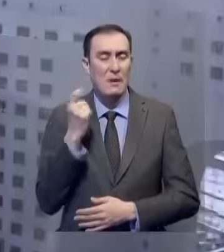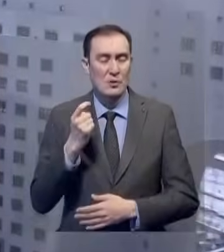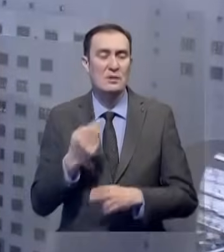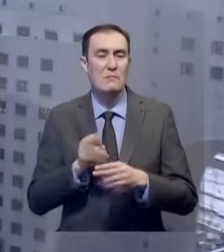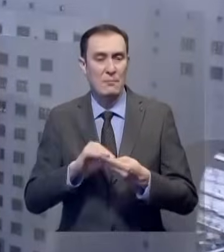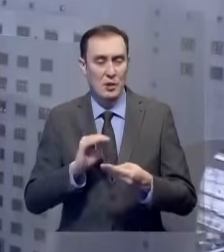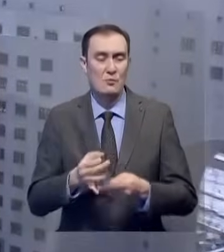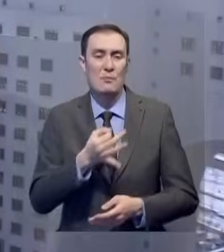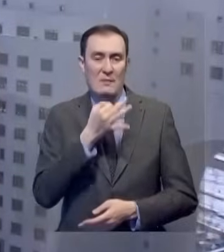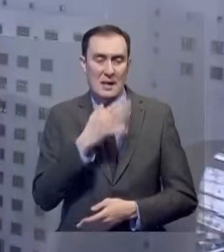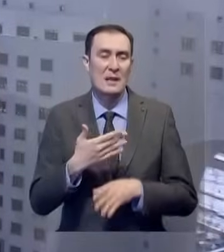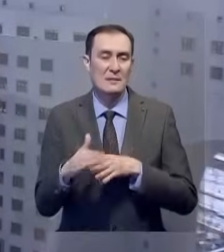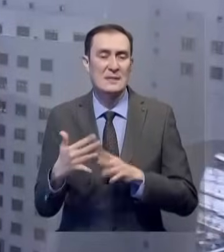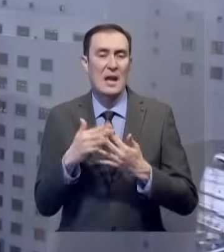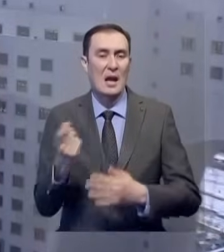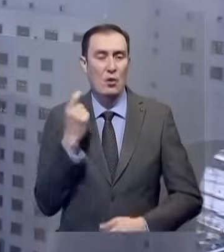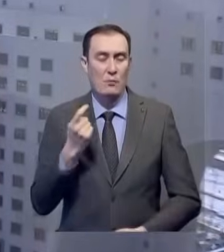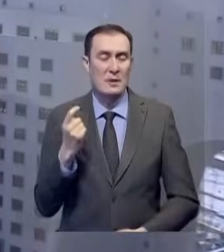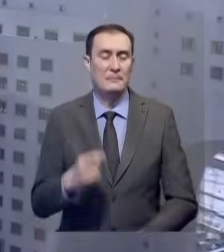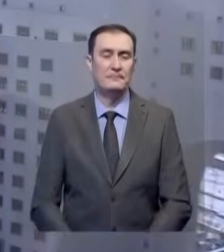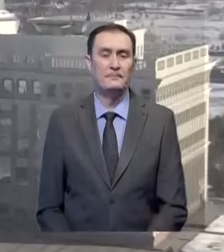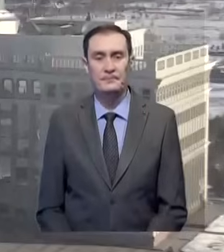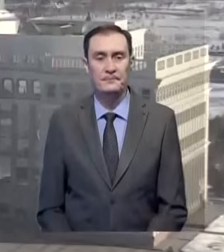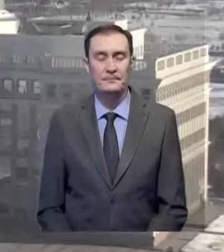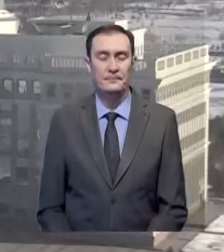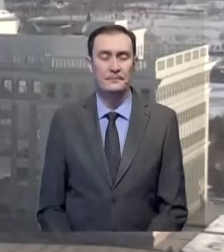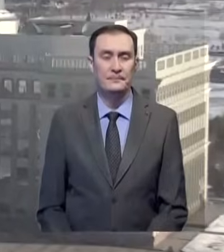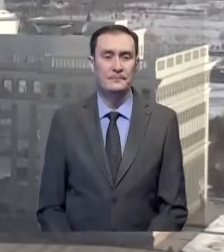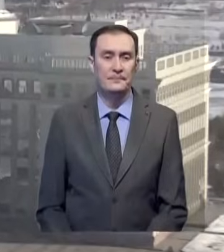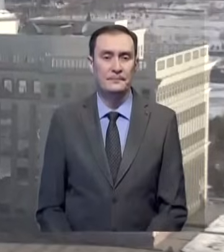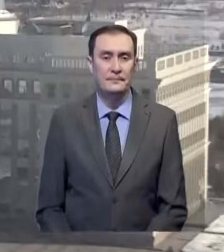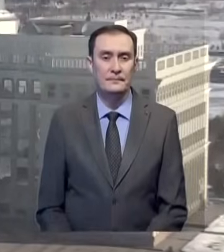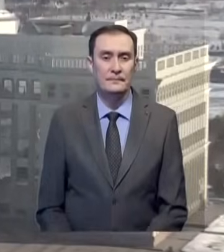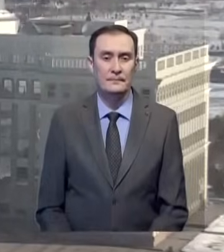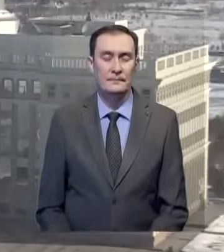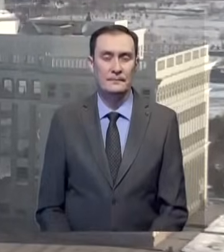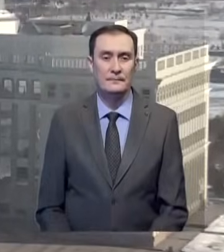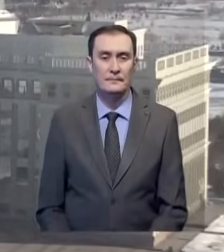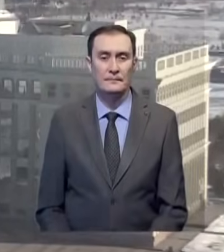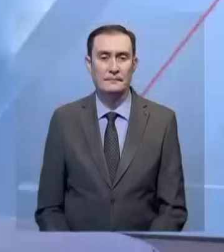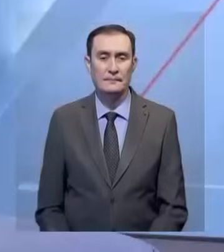еще остаются привлекательными секторами экономики. Тимур Сапар, Еламан Мустафа, 24KZ.